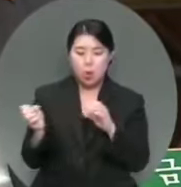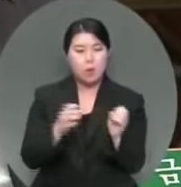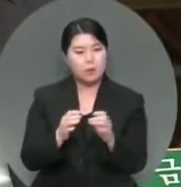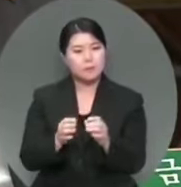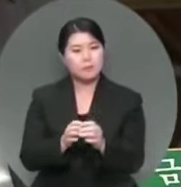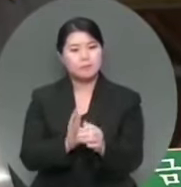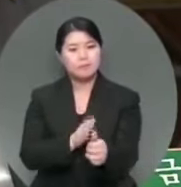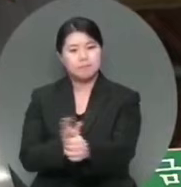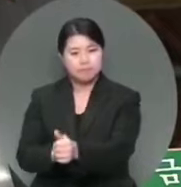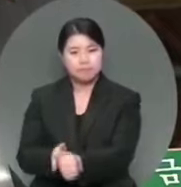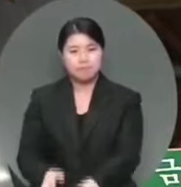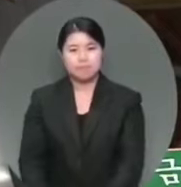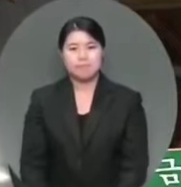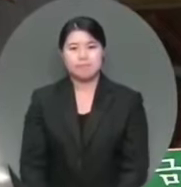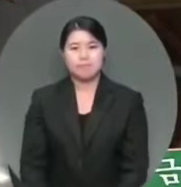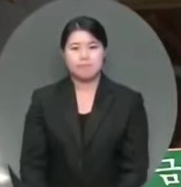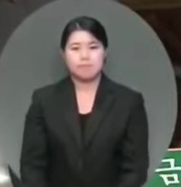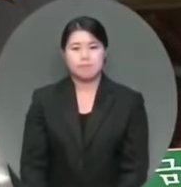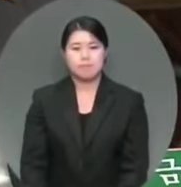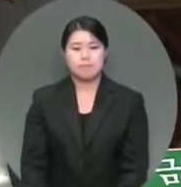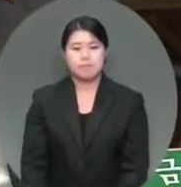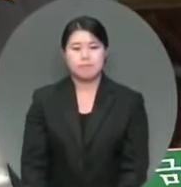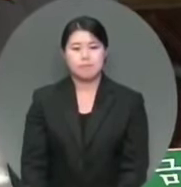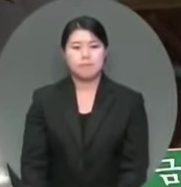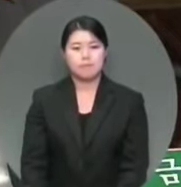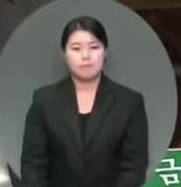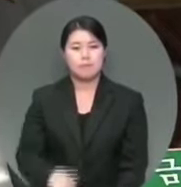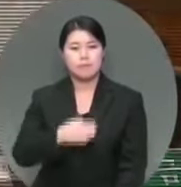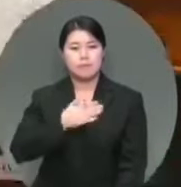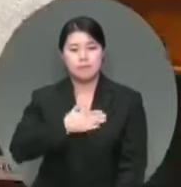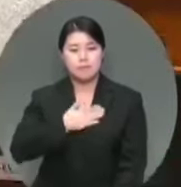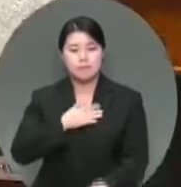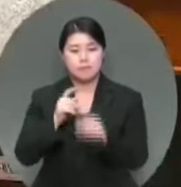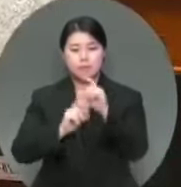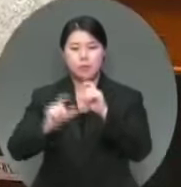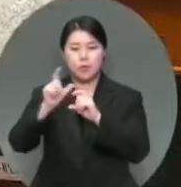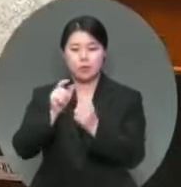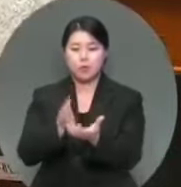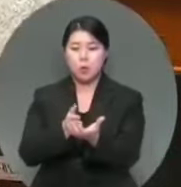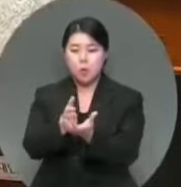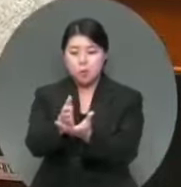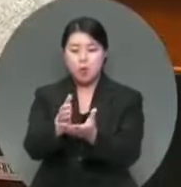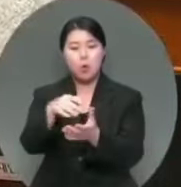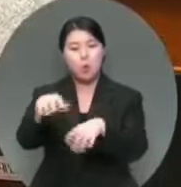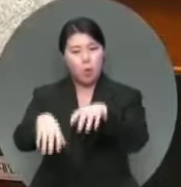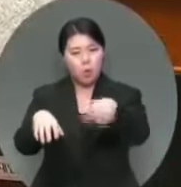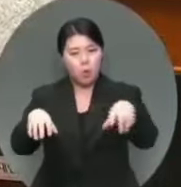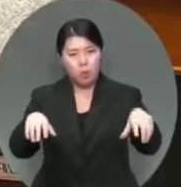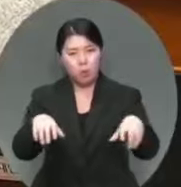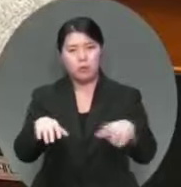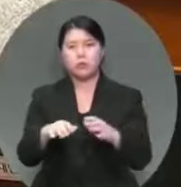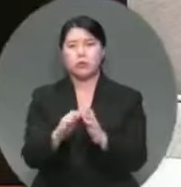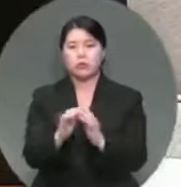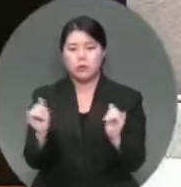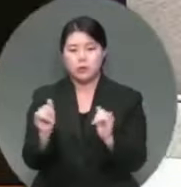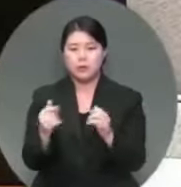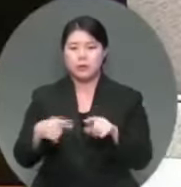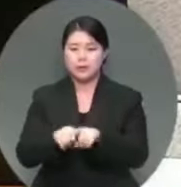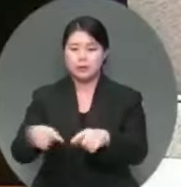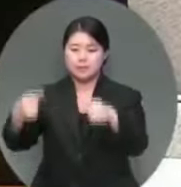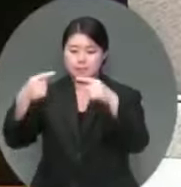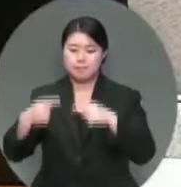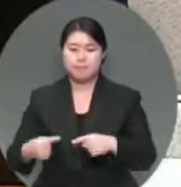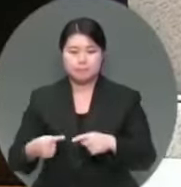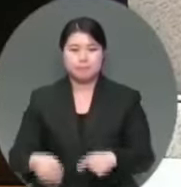해주시면 감사하겠습니다. 예, 가급적 더 많은 전문기관 전문가들이 참여하도록